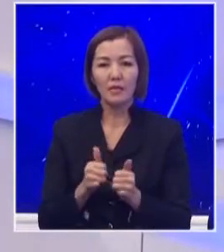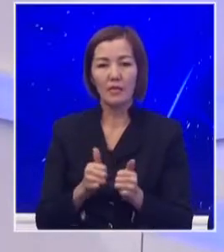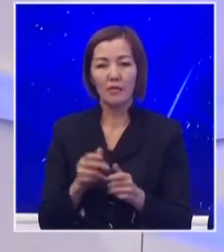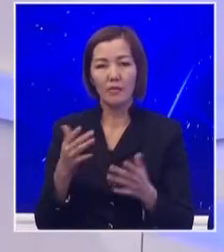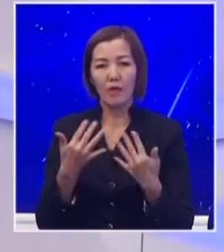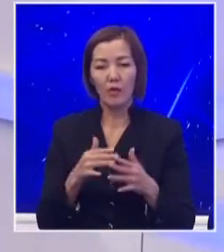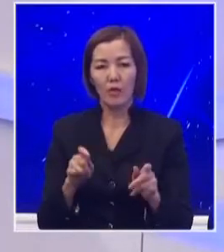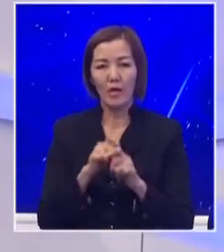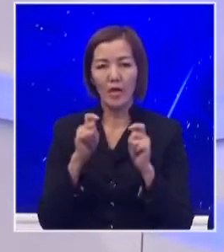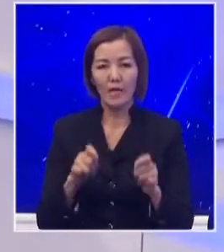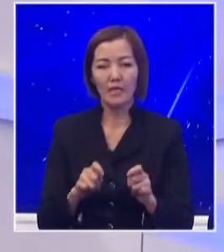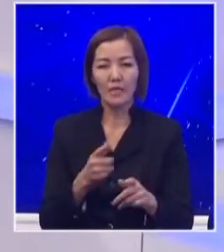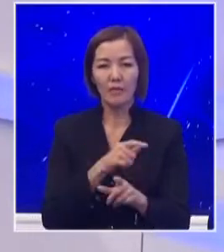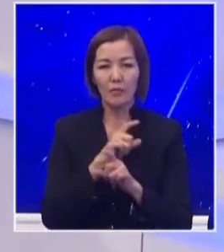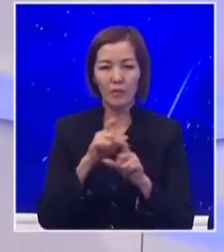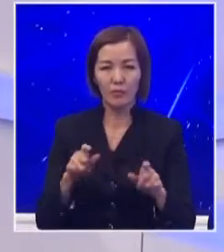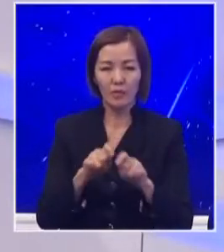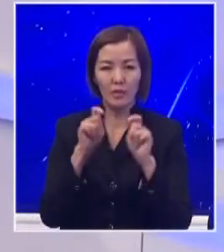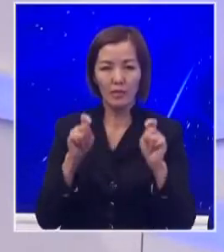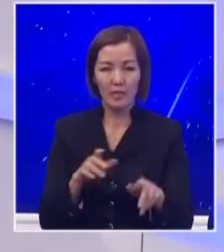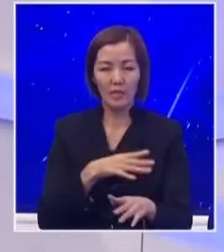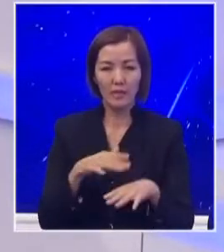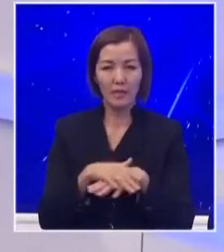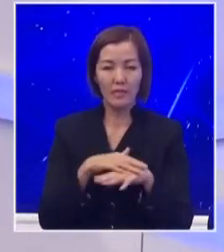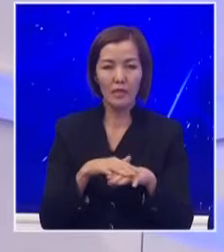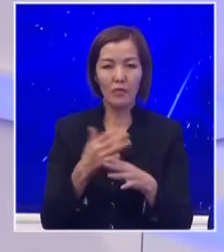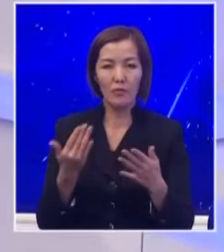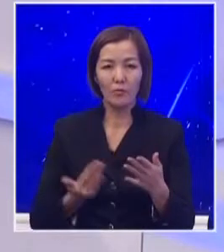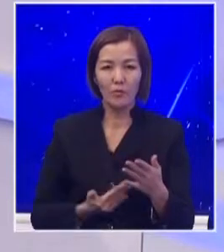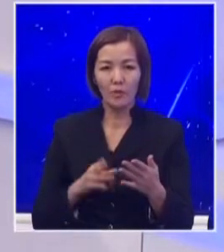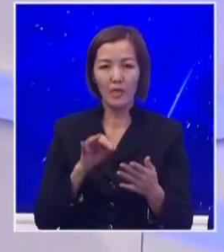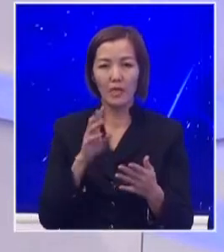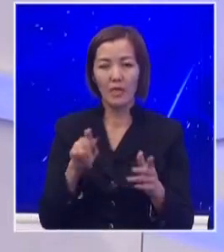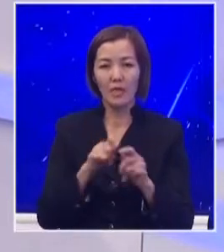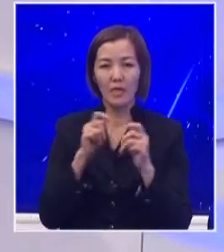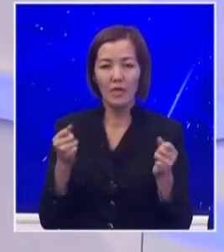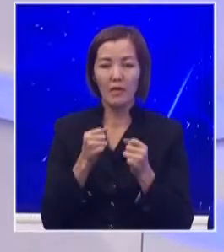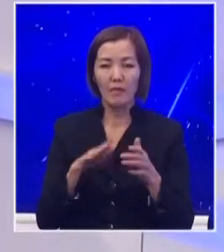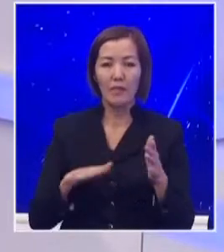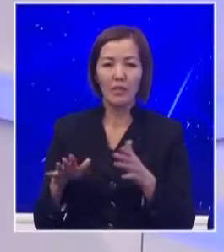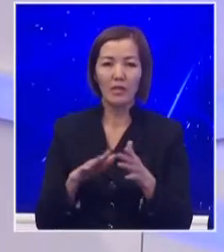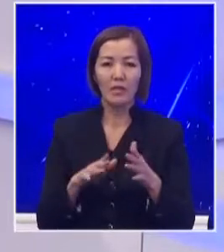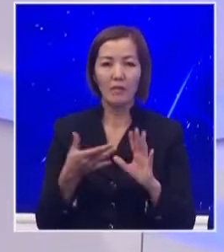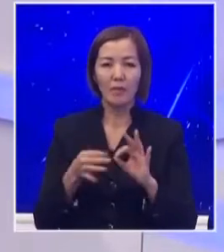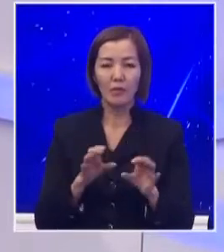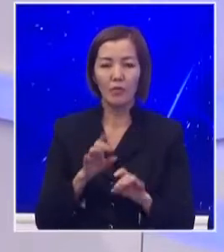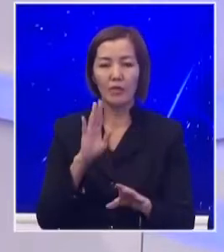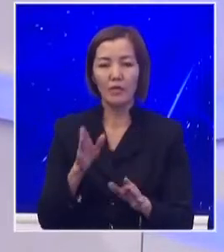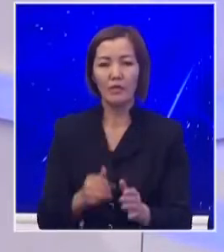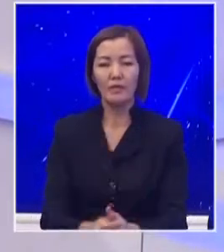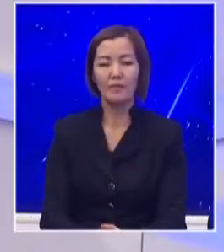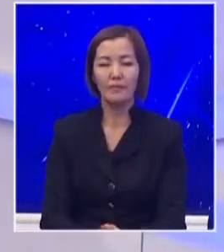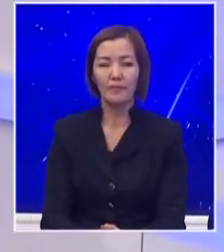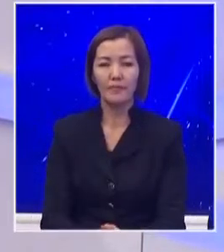Жамбыл открыт блочно-модульный медицинский центр, а в населенном пункте Теректы открылась спортивная площадка. Подробнее расскажет